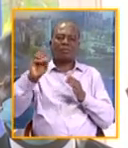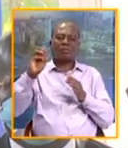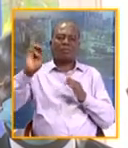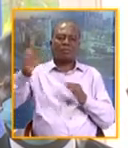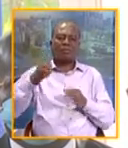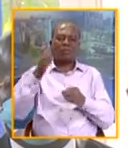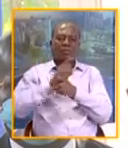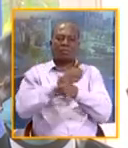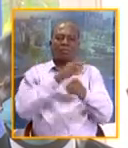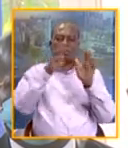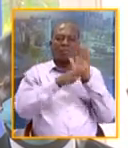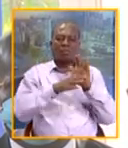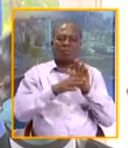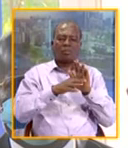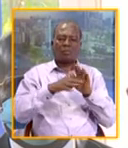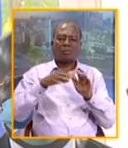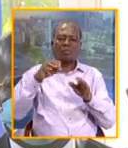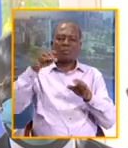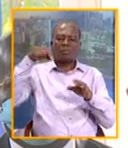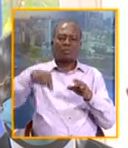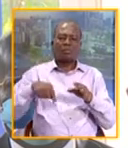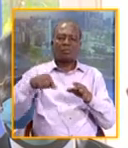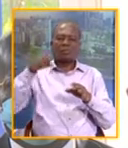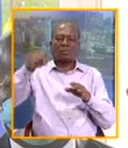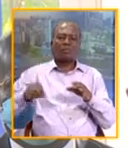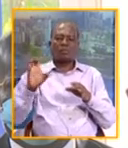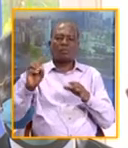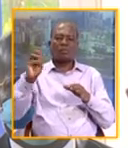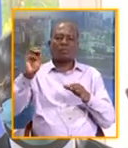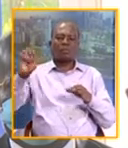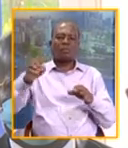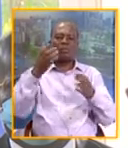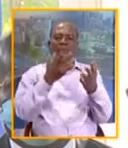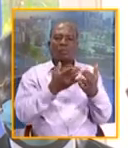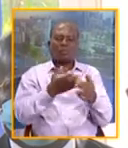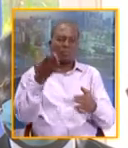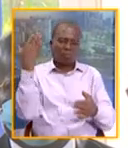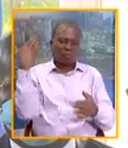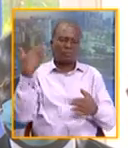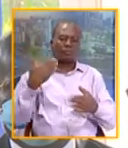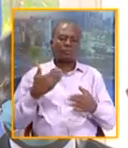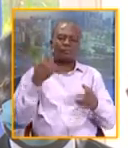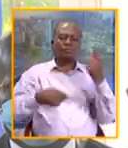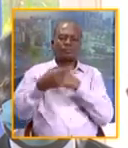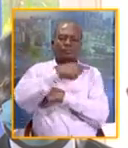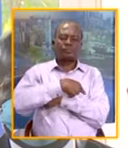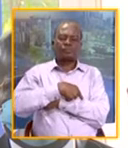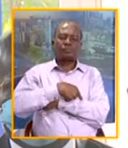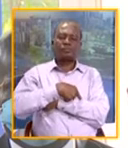développements corée sud comme en attendaient des décennies durant aujourd'hui